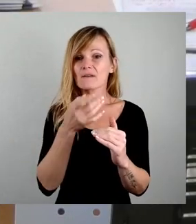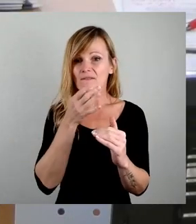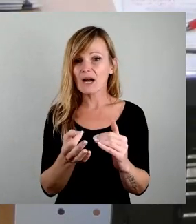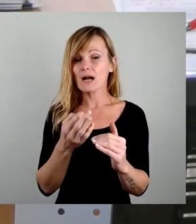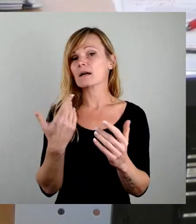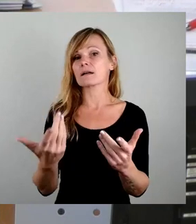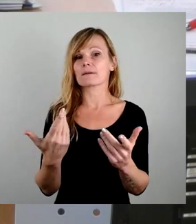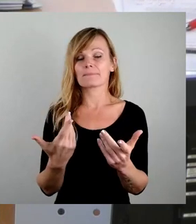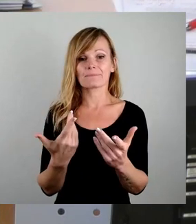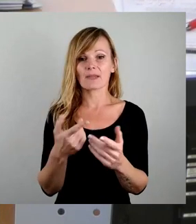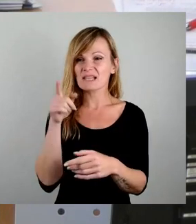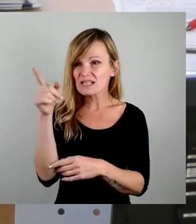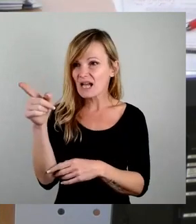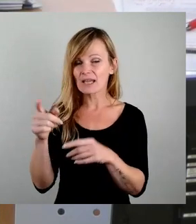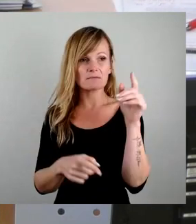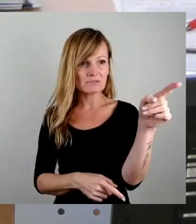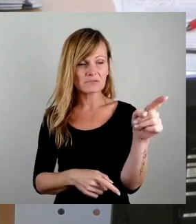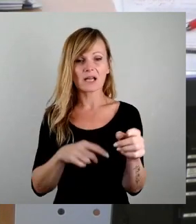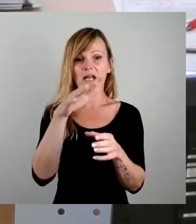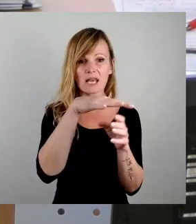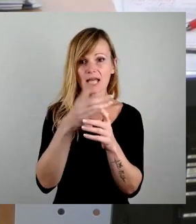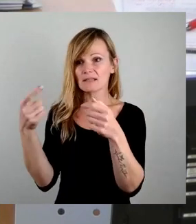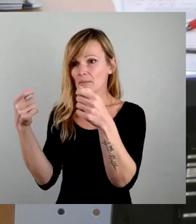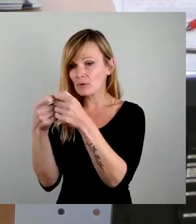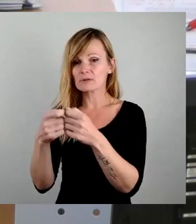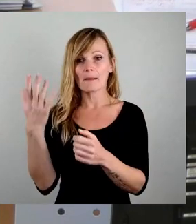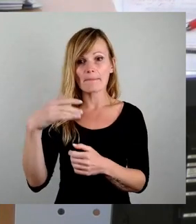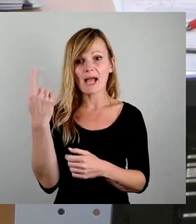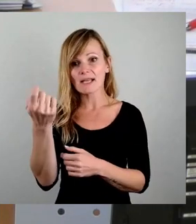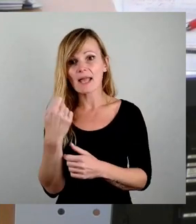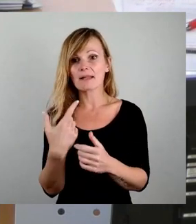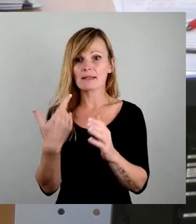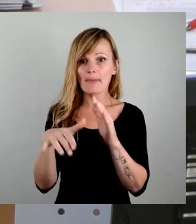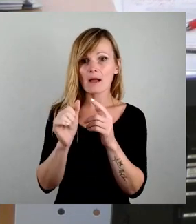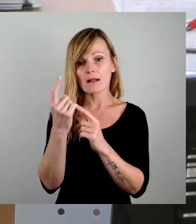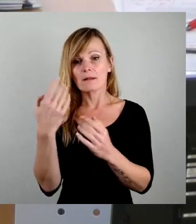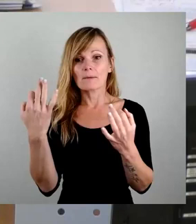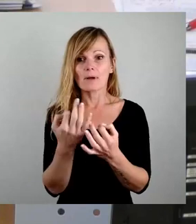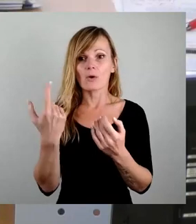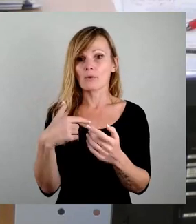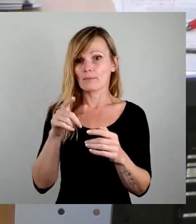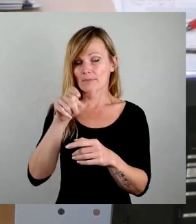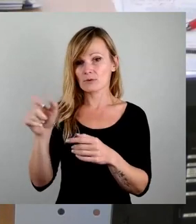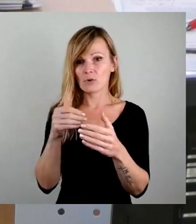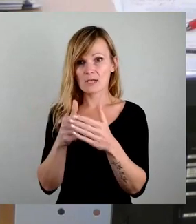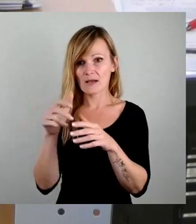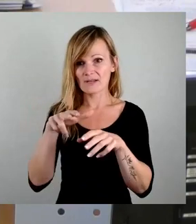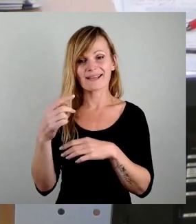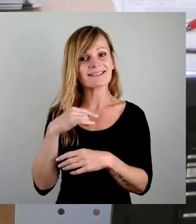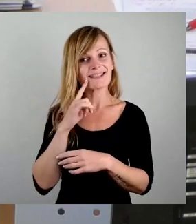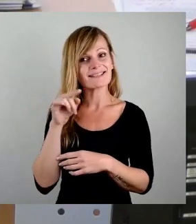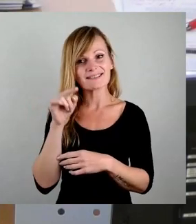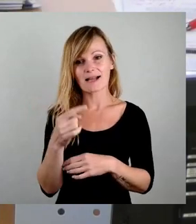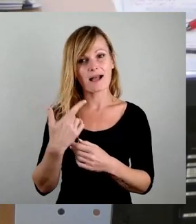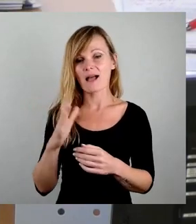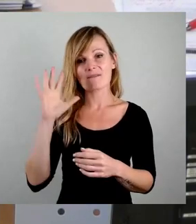auf andere, auf Land oder Bund, mit mehr Geld zuschießen für den öffentlichen Personennahverkehr, denke ich mal, wird relativ erfolglos sein.